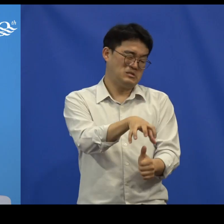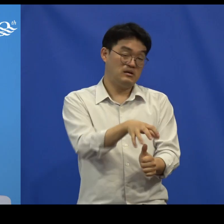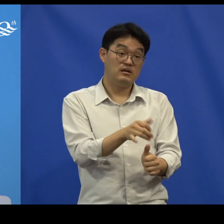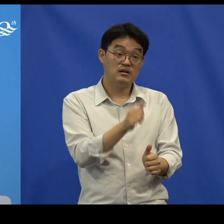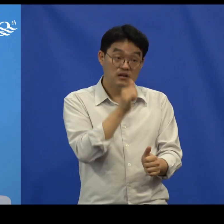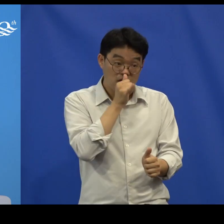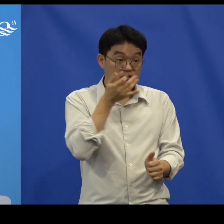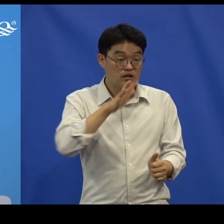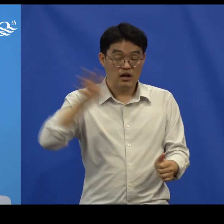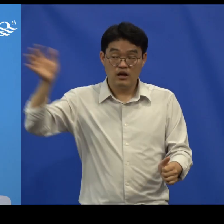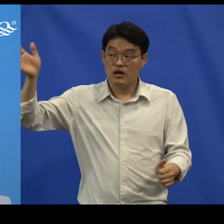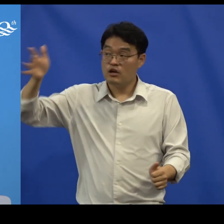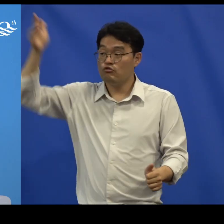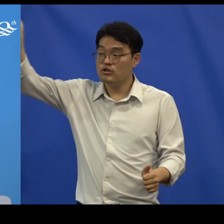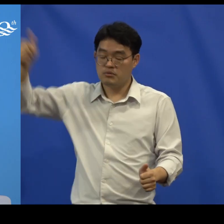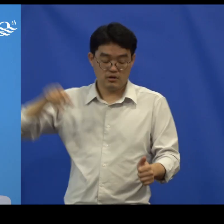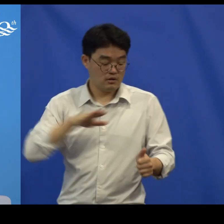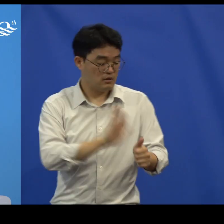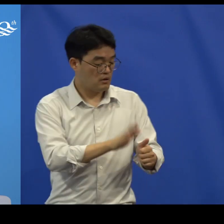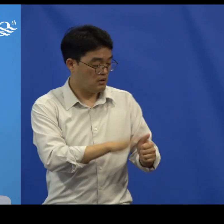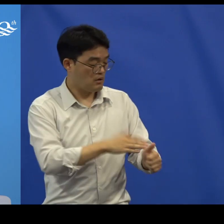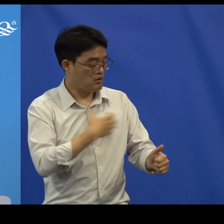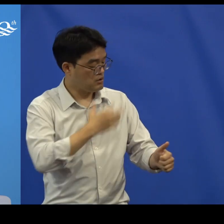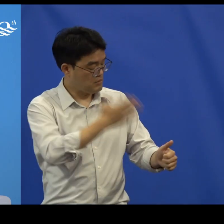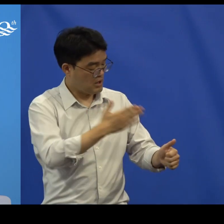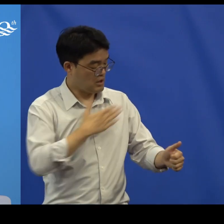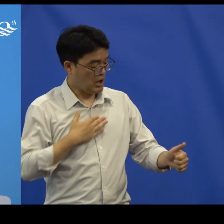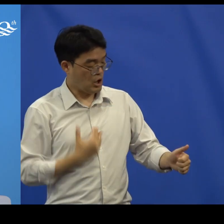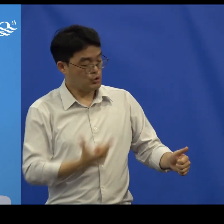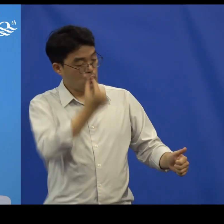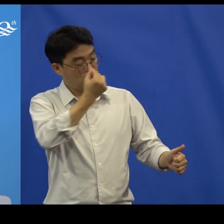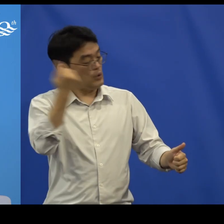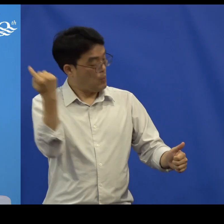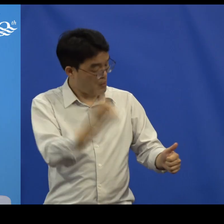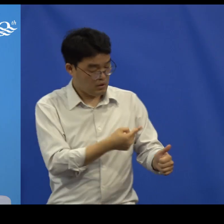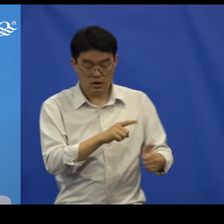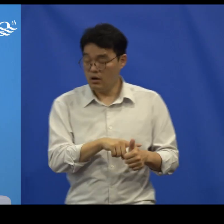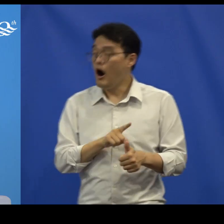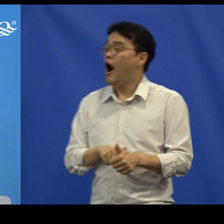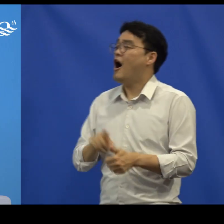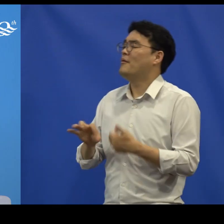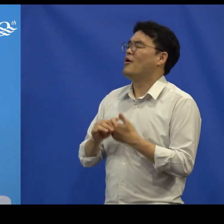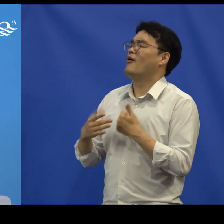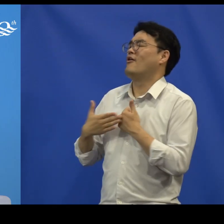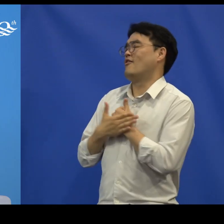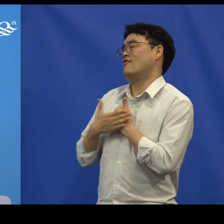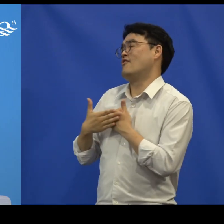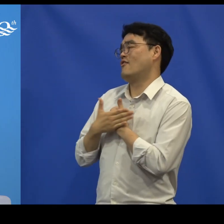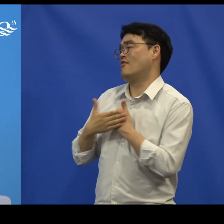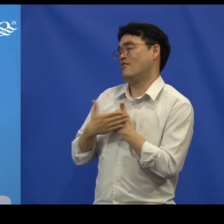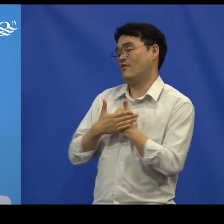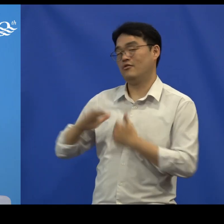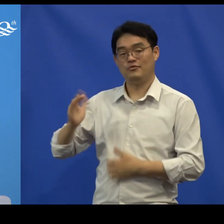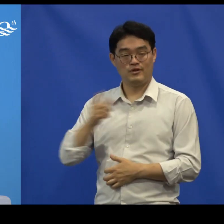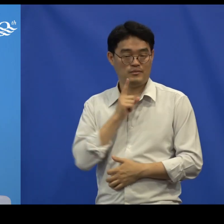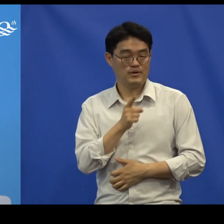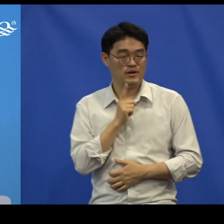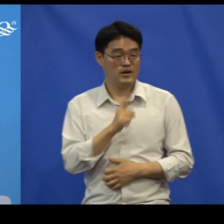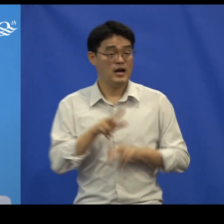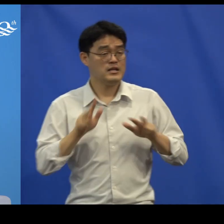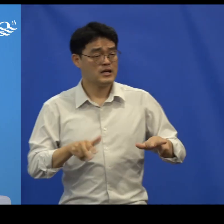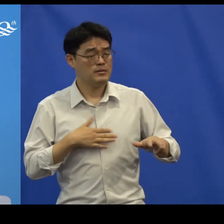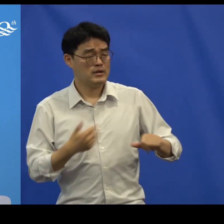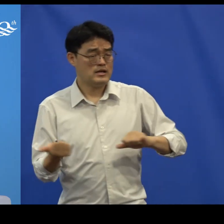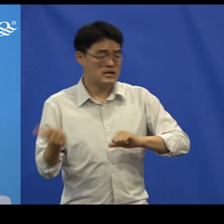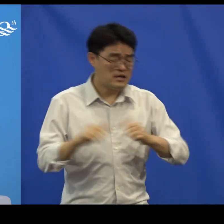오시리라. 매일 숨막히는, 그죠? 그야말로 생명이 오고 가는 그 숨가쁜 시간들